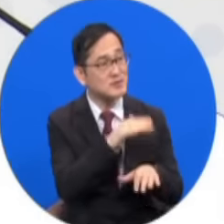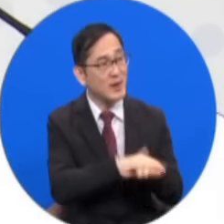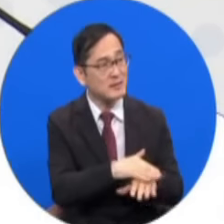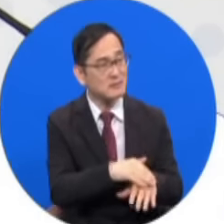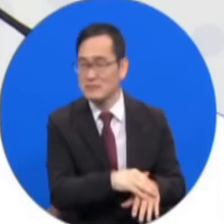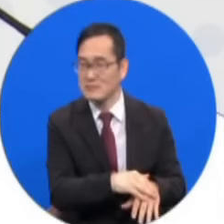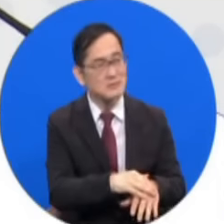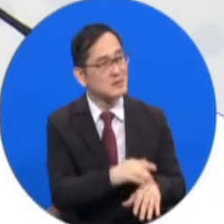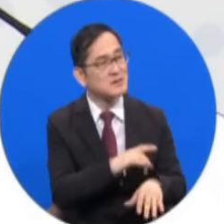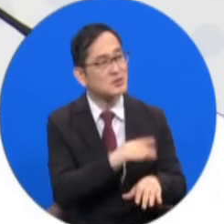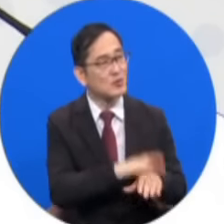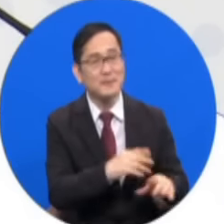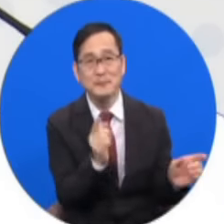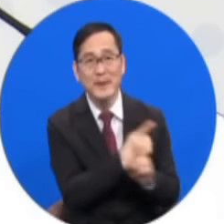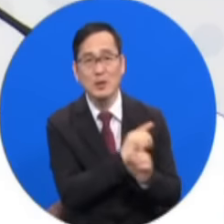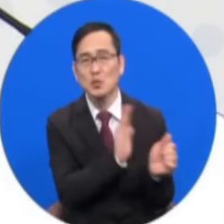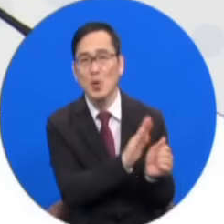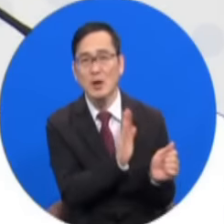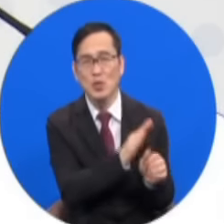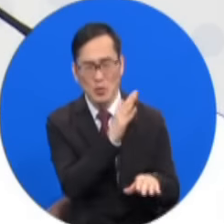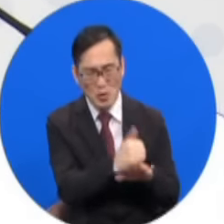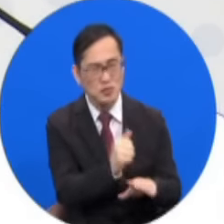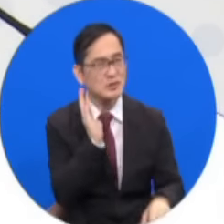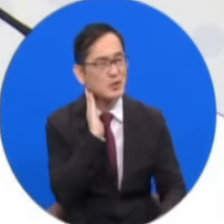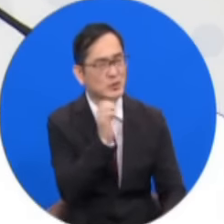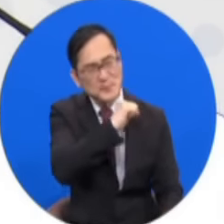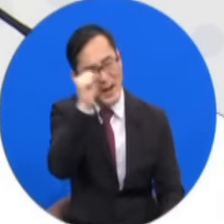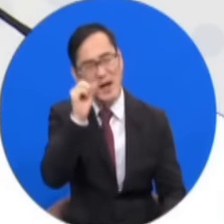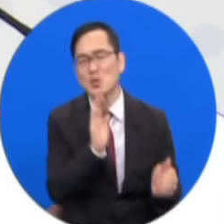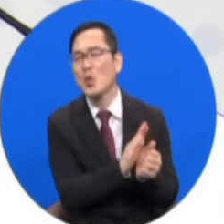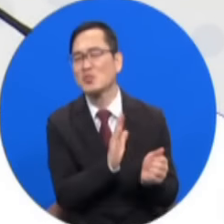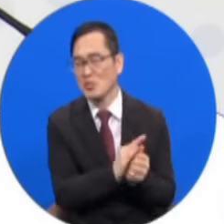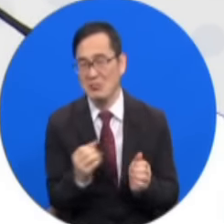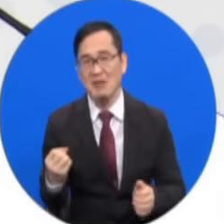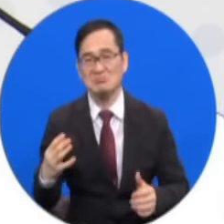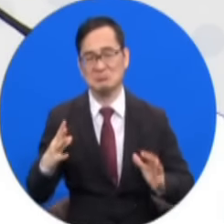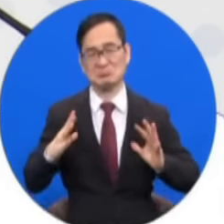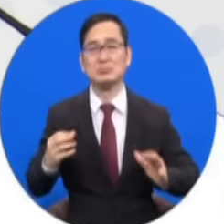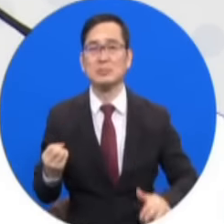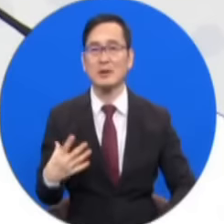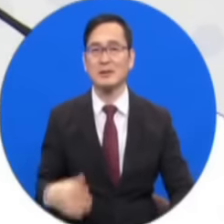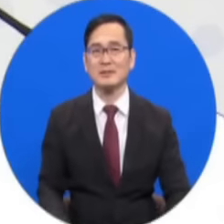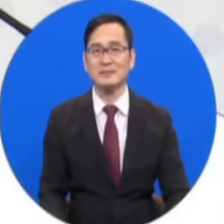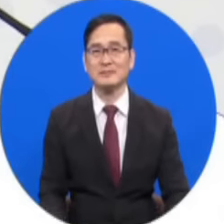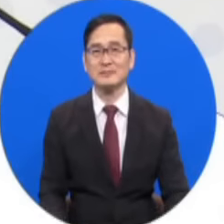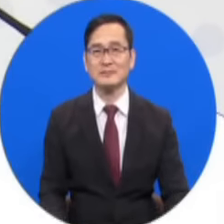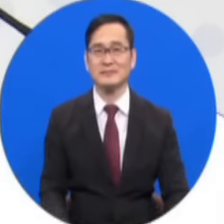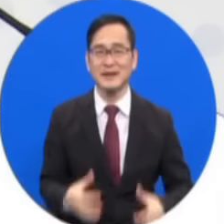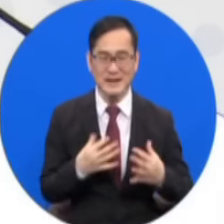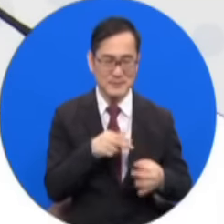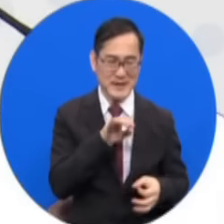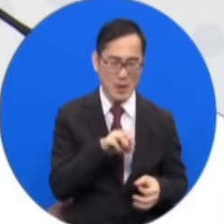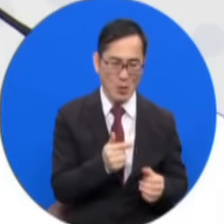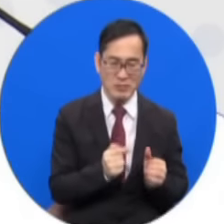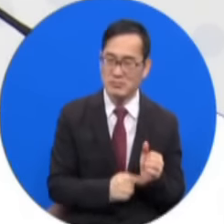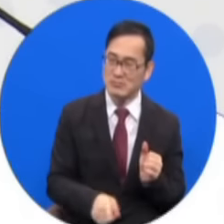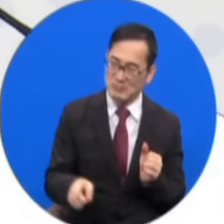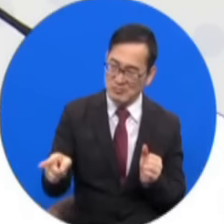대통령을 대통령 만든 1등 공신을 갖다가 했다 그런 사람이 그런데 김재현 최고의원이 뭐라고 이야기했습니까 그렇게